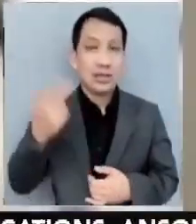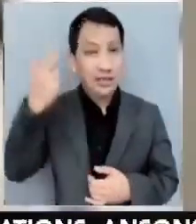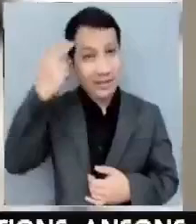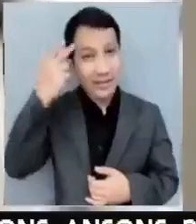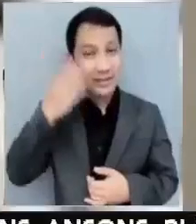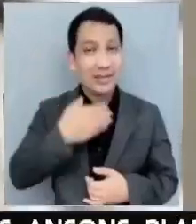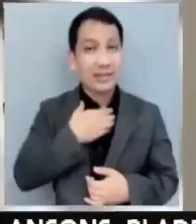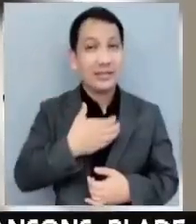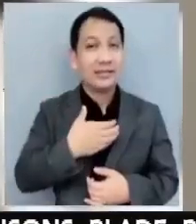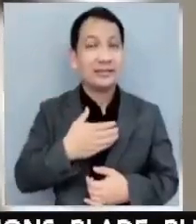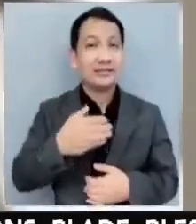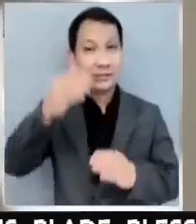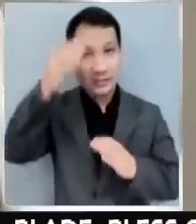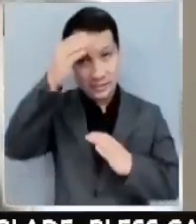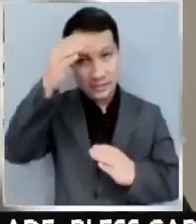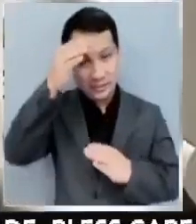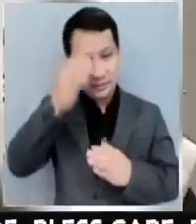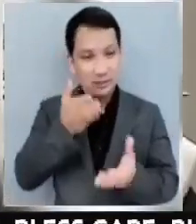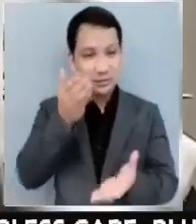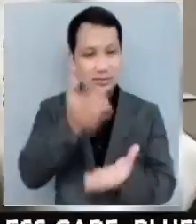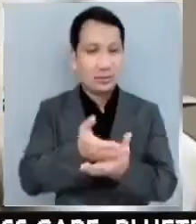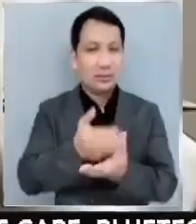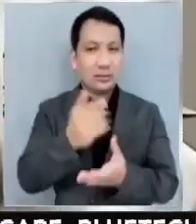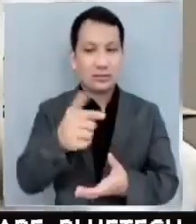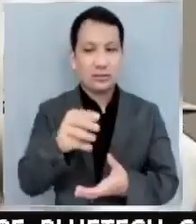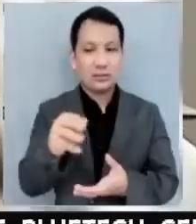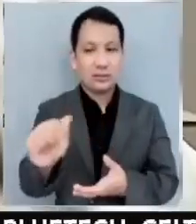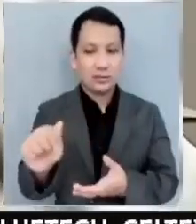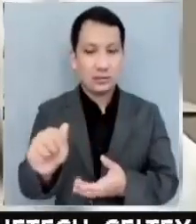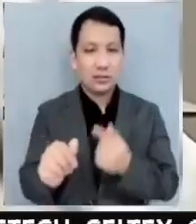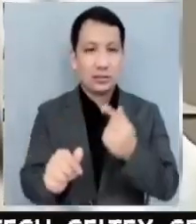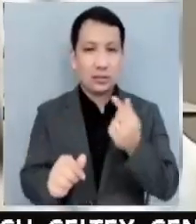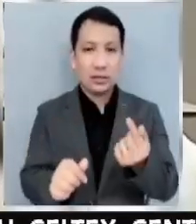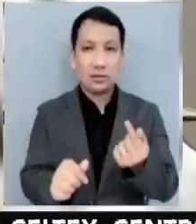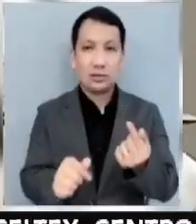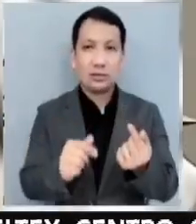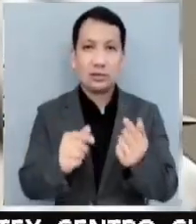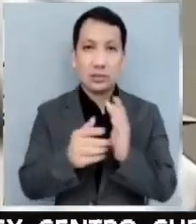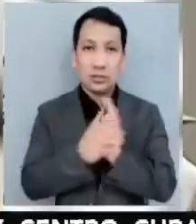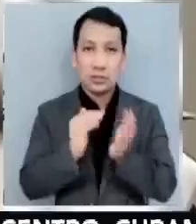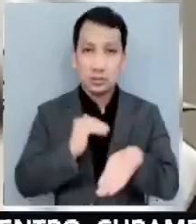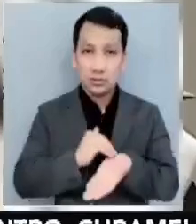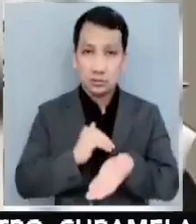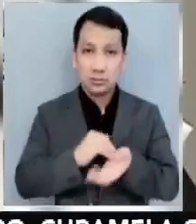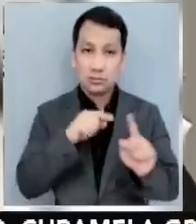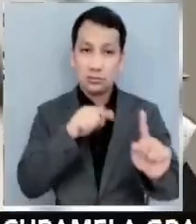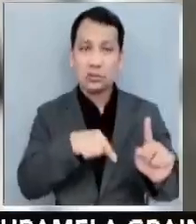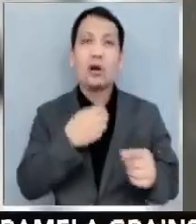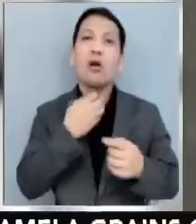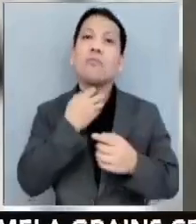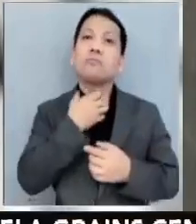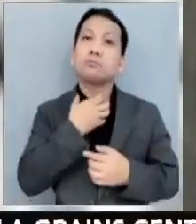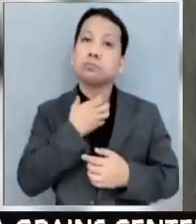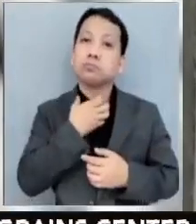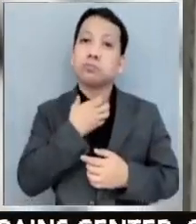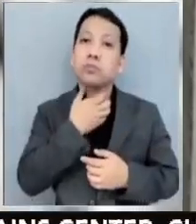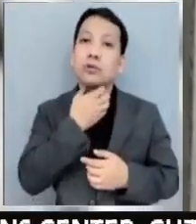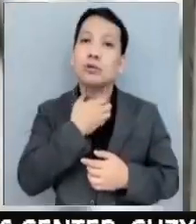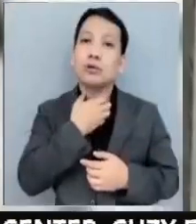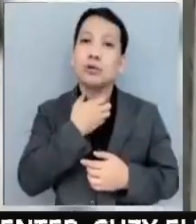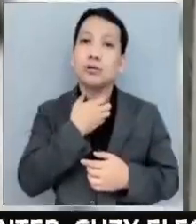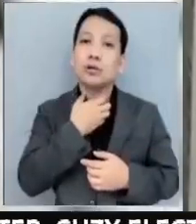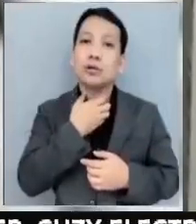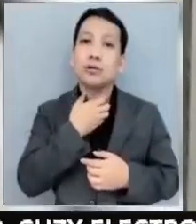Week, ipinasuri ng GMA Kapuso Foundation sa isang espesyalista ang kanyang bukol sa liig. Ang diagnosis natin